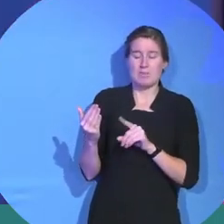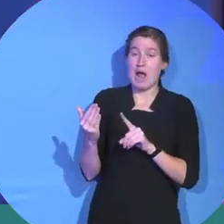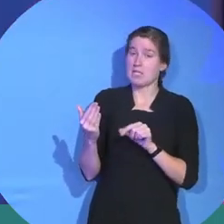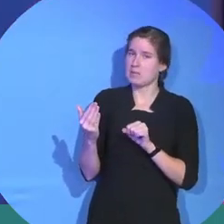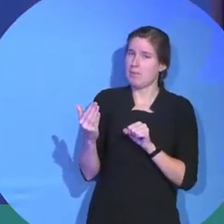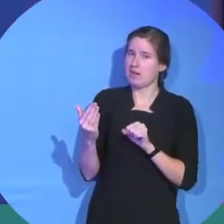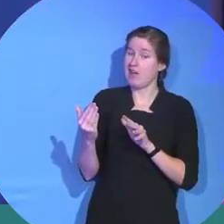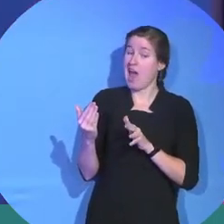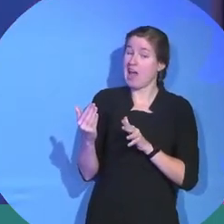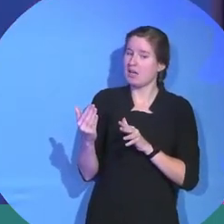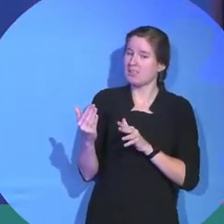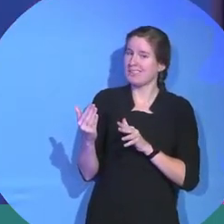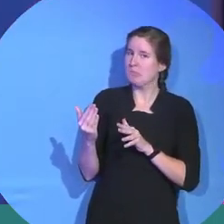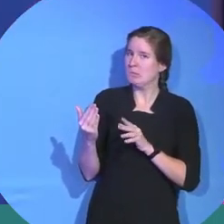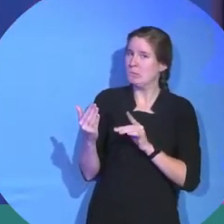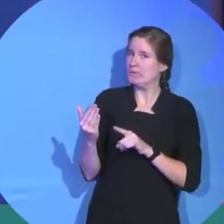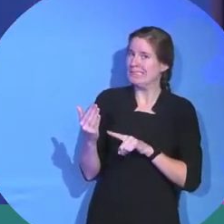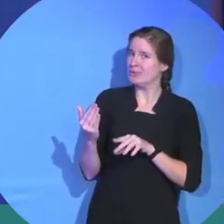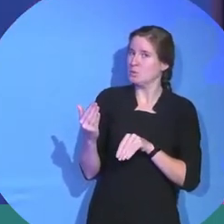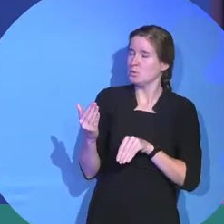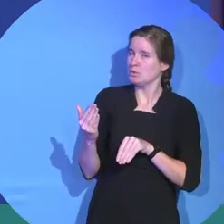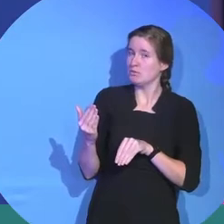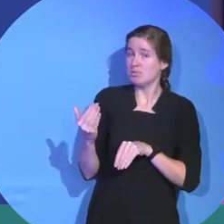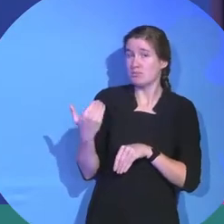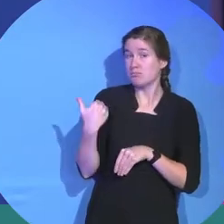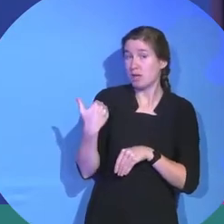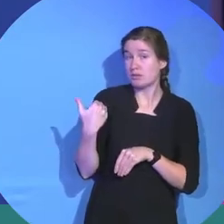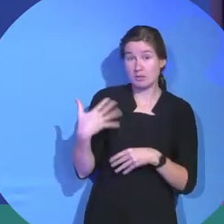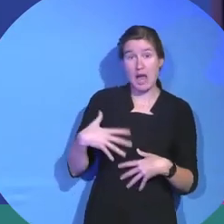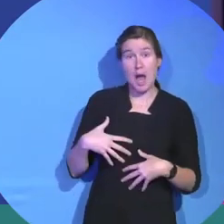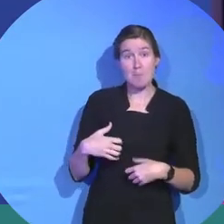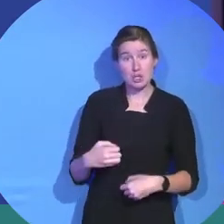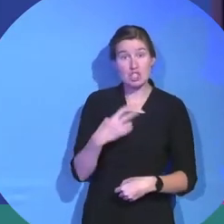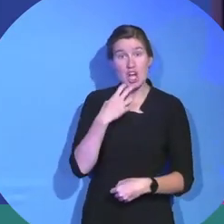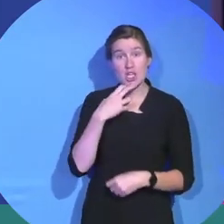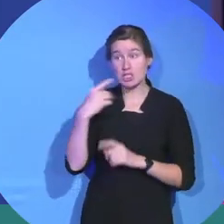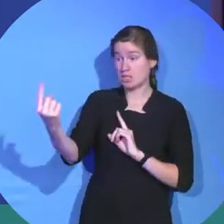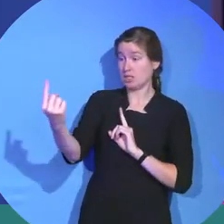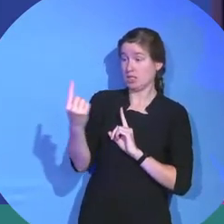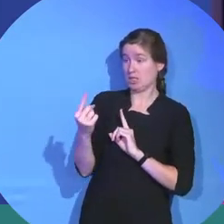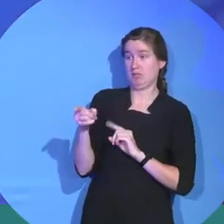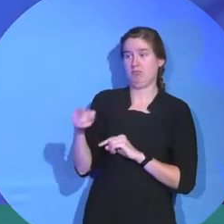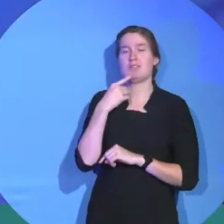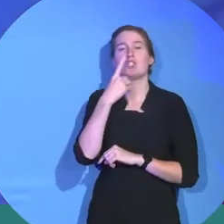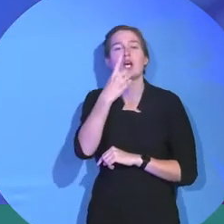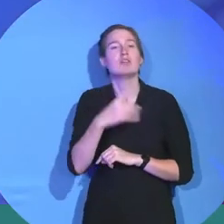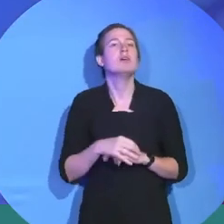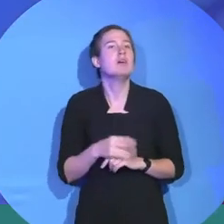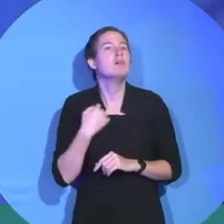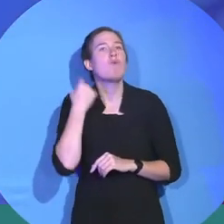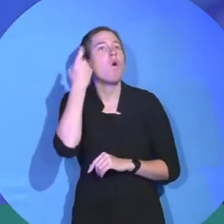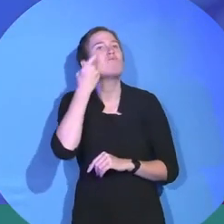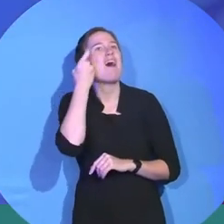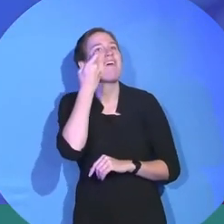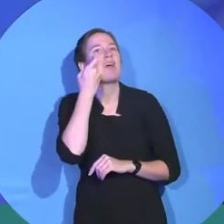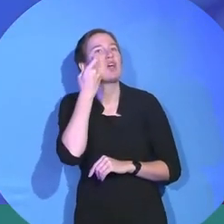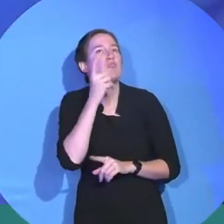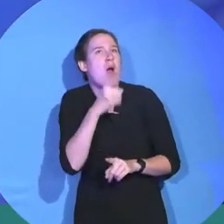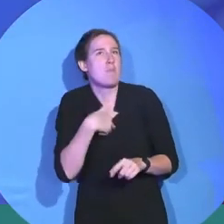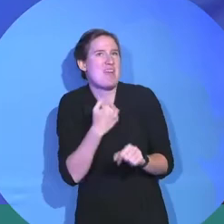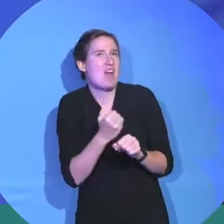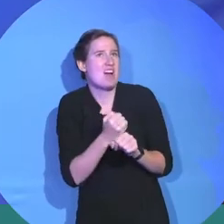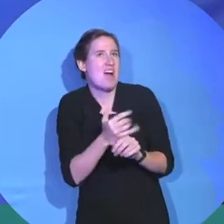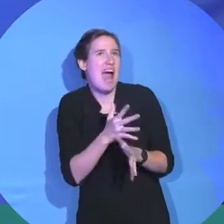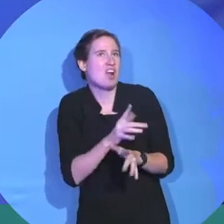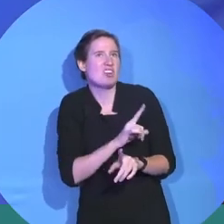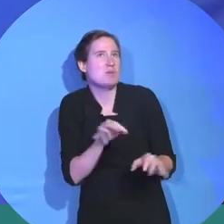misschien niet moet. En ik sprak een abortusarts niet zo lang geleden en die zei van, joh, ik denk er gewoon niet over na. Maar het is eigenlijk geen mooi werk, maar iemand